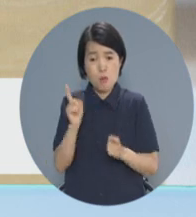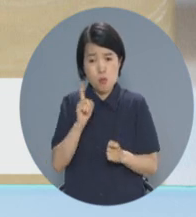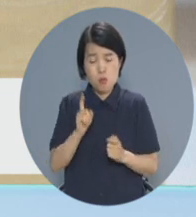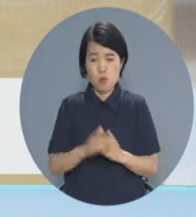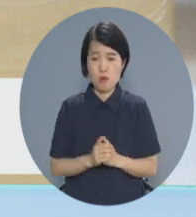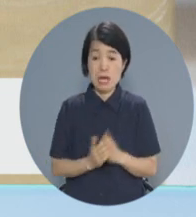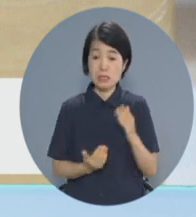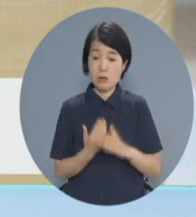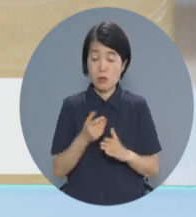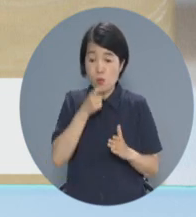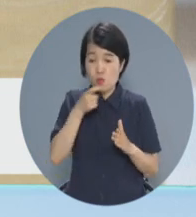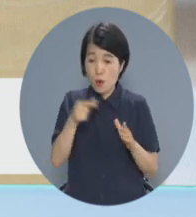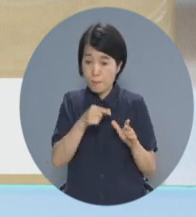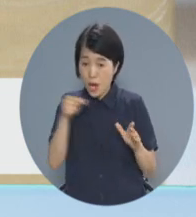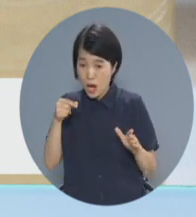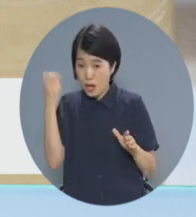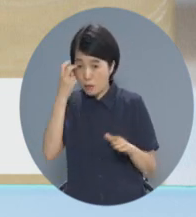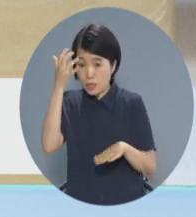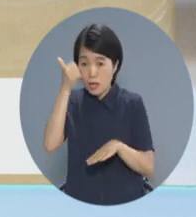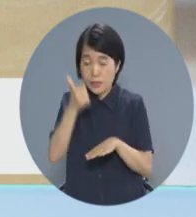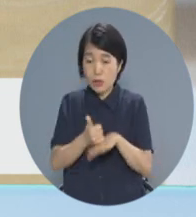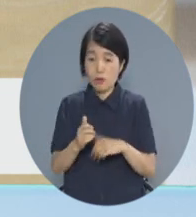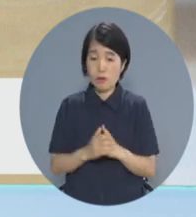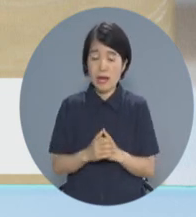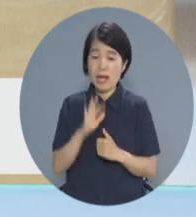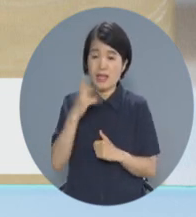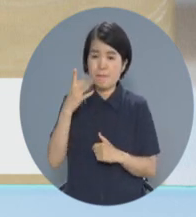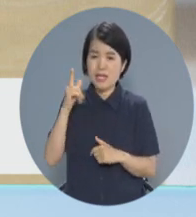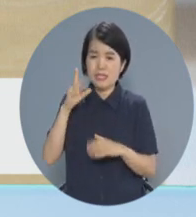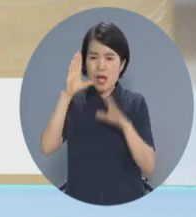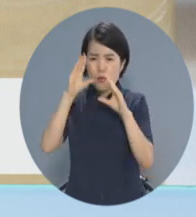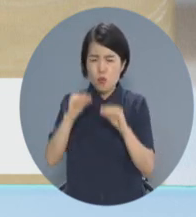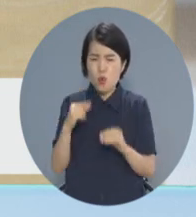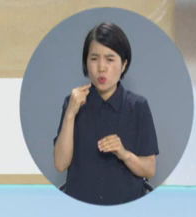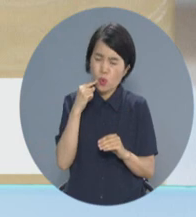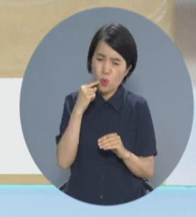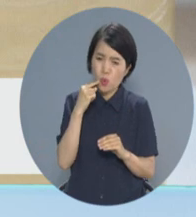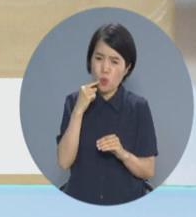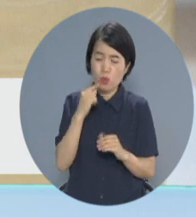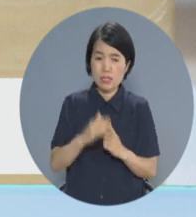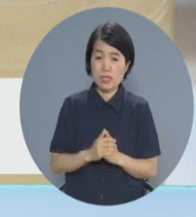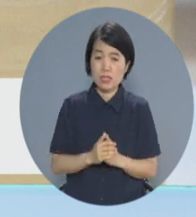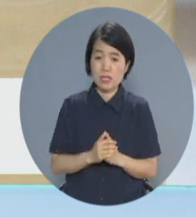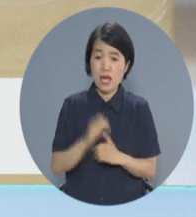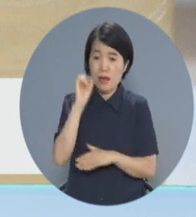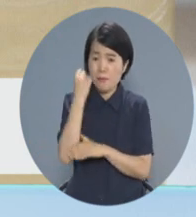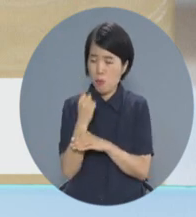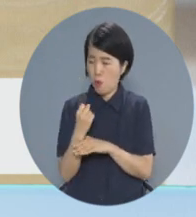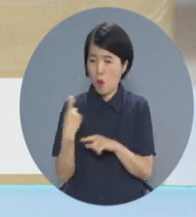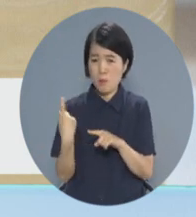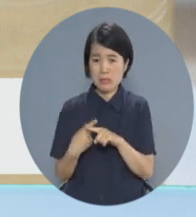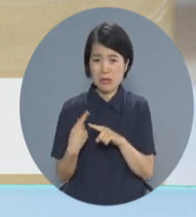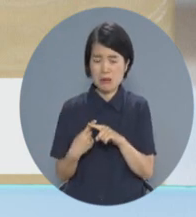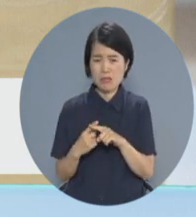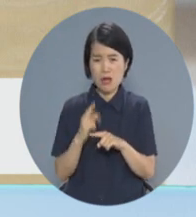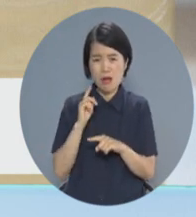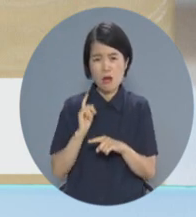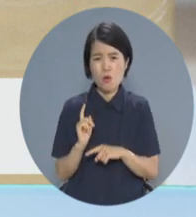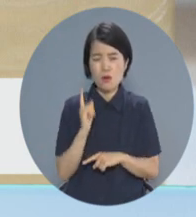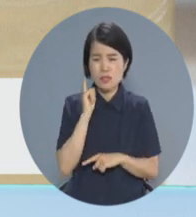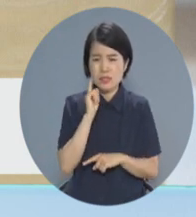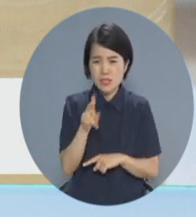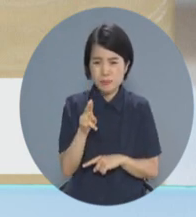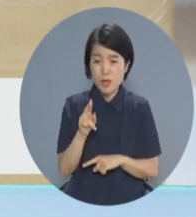사고 당시 채취했던 수질시료를 검사한 결과 단백질을 녹이는 염기성의 수치가 폐수로 분류되어야 할 정도로 높게